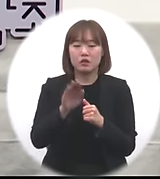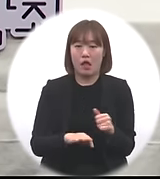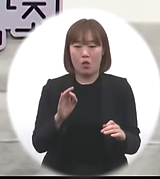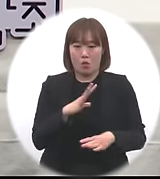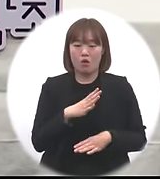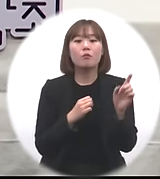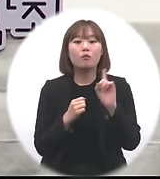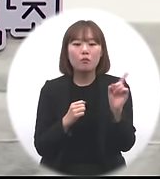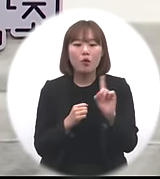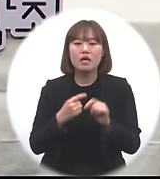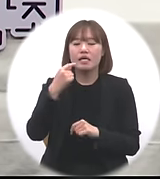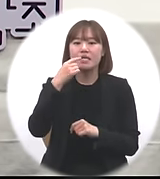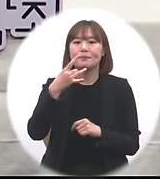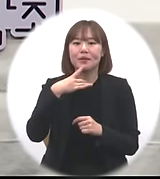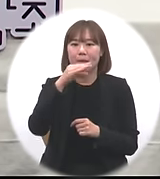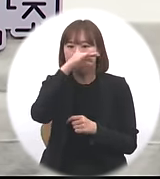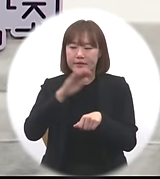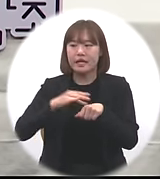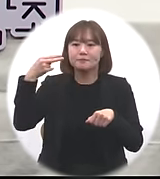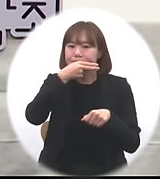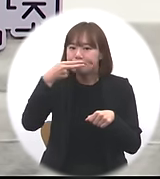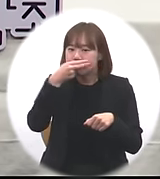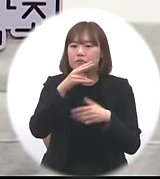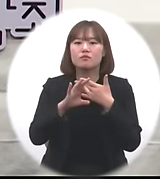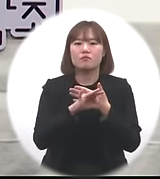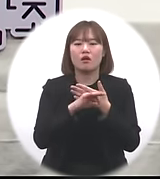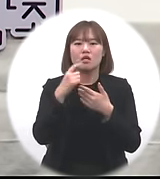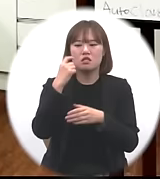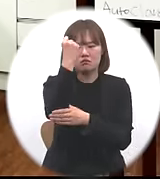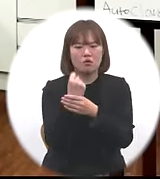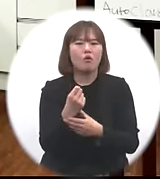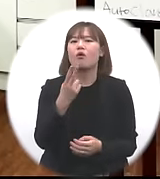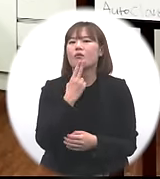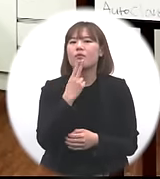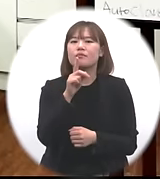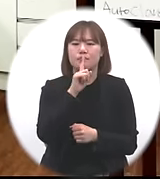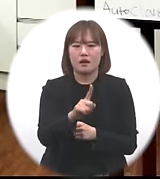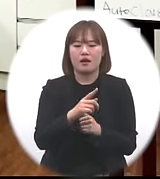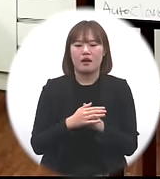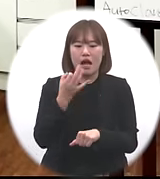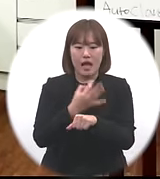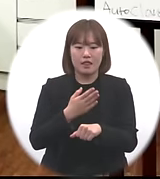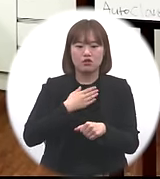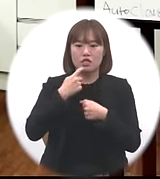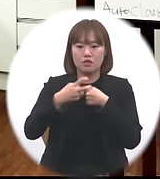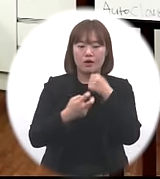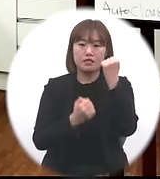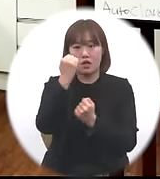놀랍게도 이만 제대로 닦으면 충치나 잇몸 질환이 생기지 않는다고 합니다. 간략하게 저희 치과를 좀 소개해